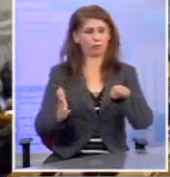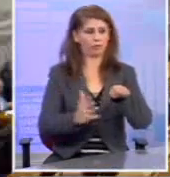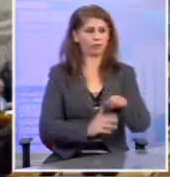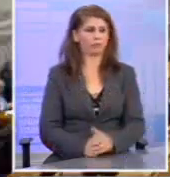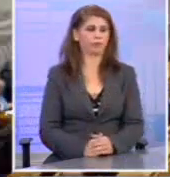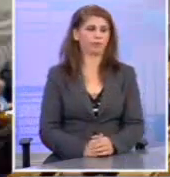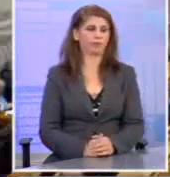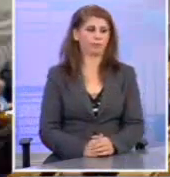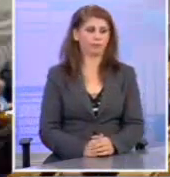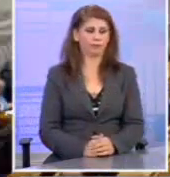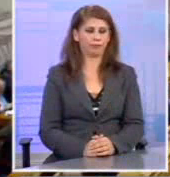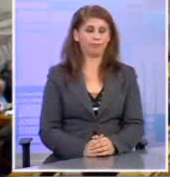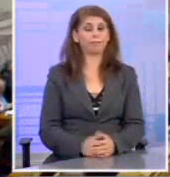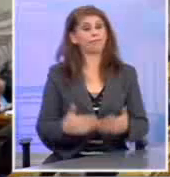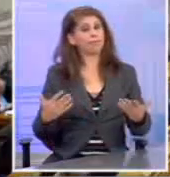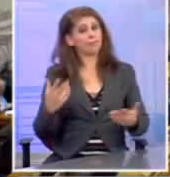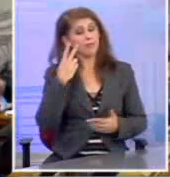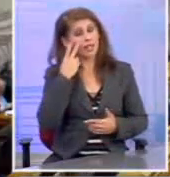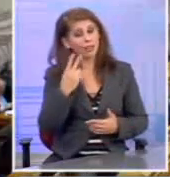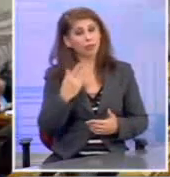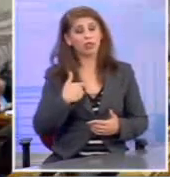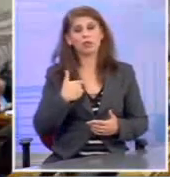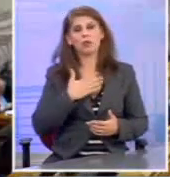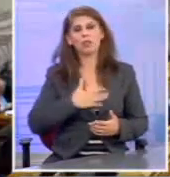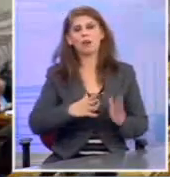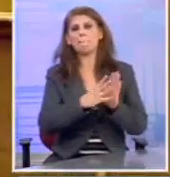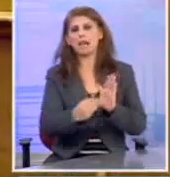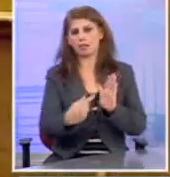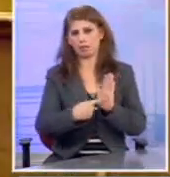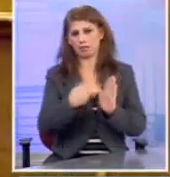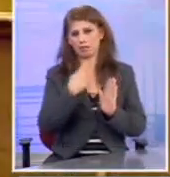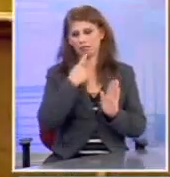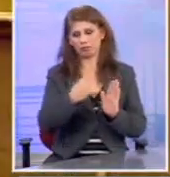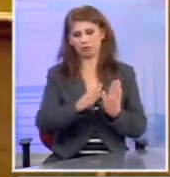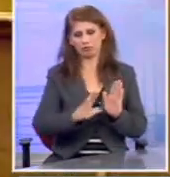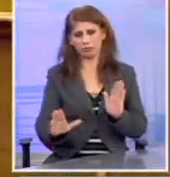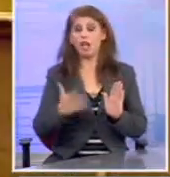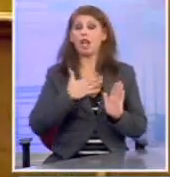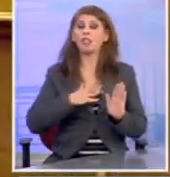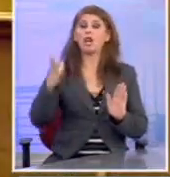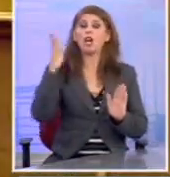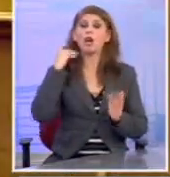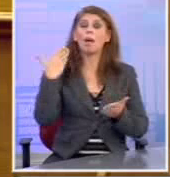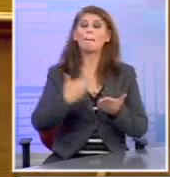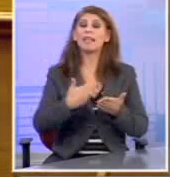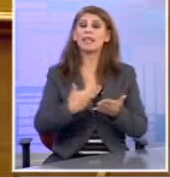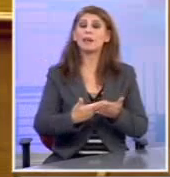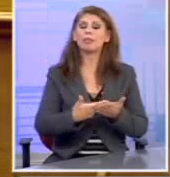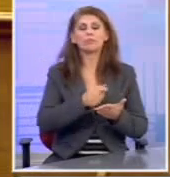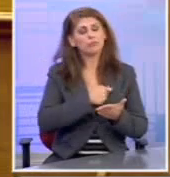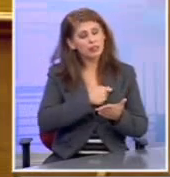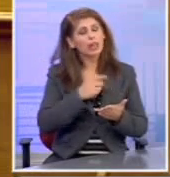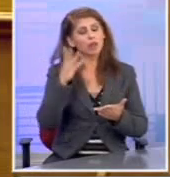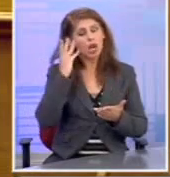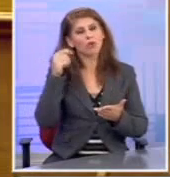Για να δούμε όμως, γιατί εγώ θέλω να μιλάω με παραδείγματα και θέλω να ακούω επιχειρήματα και πιστεύω να